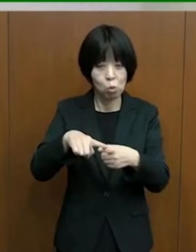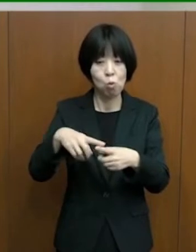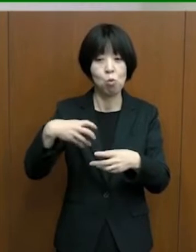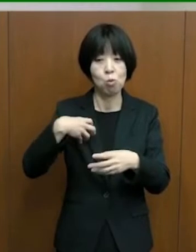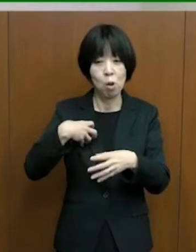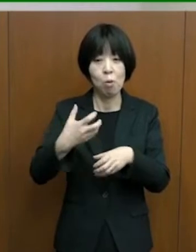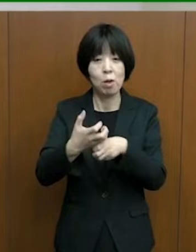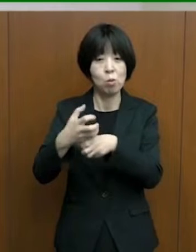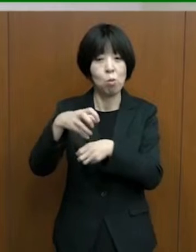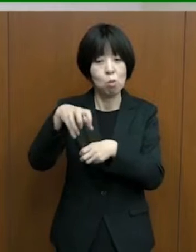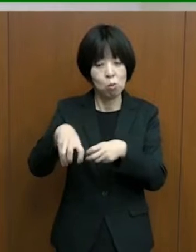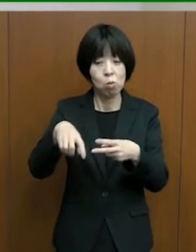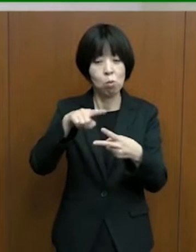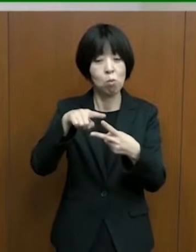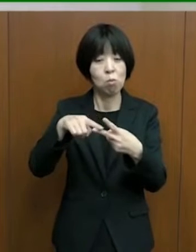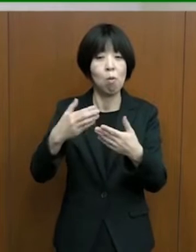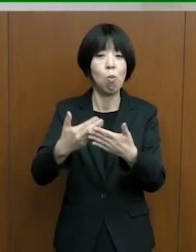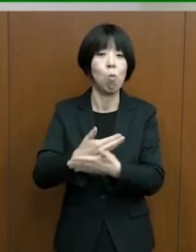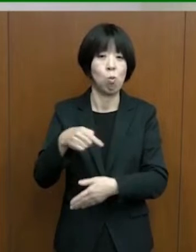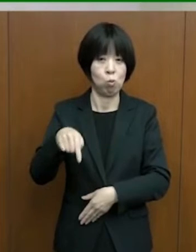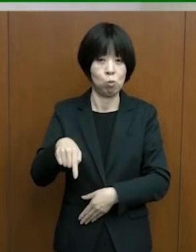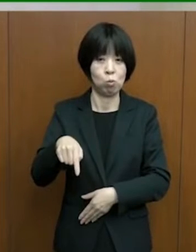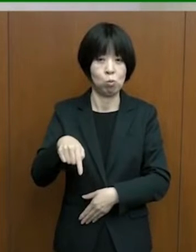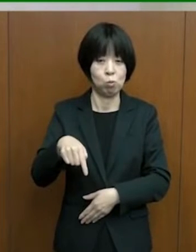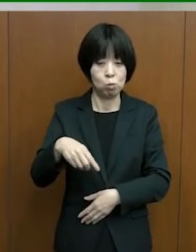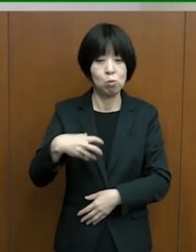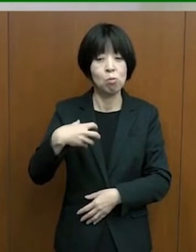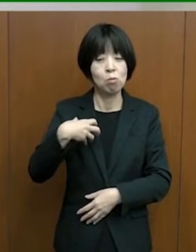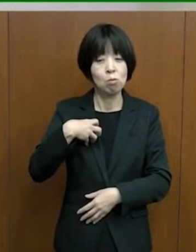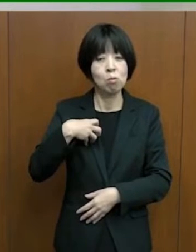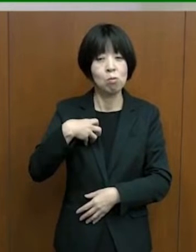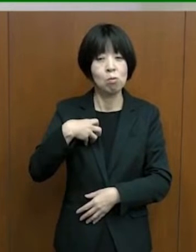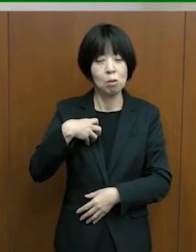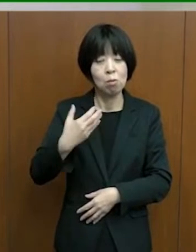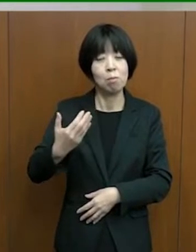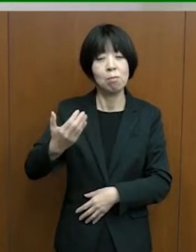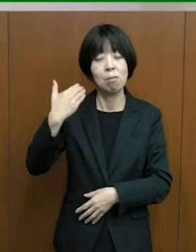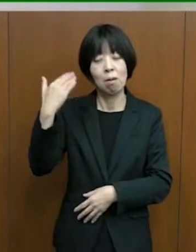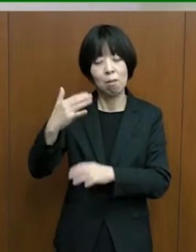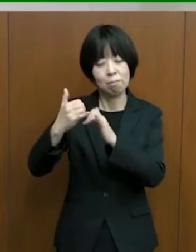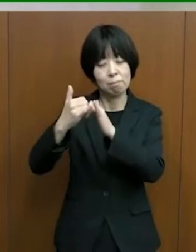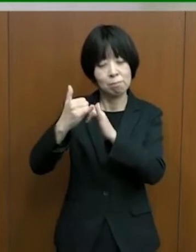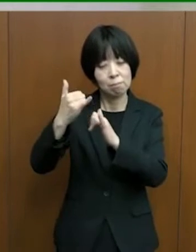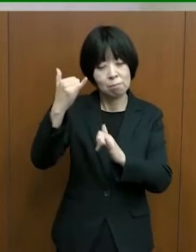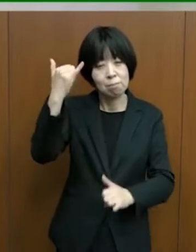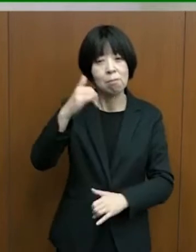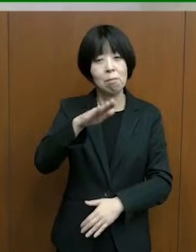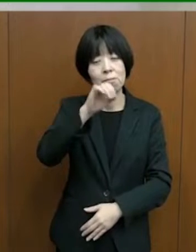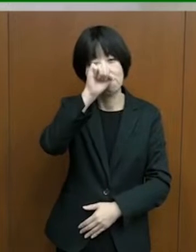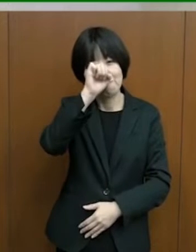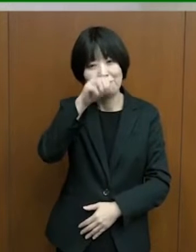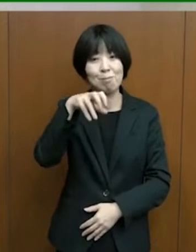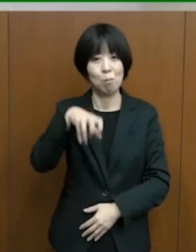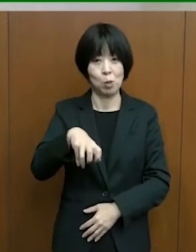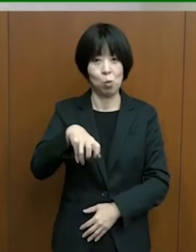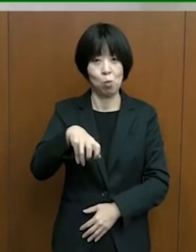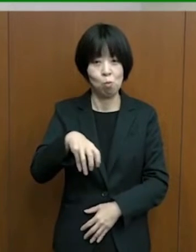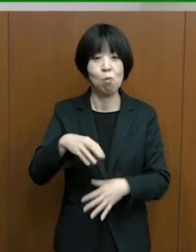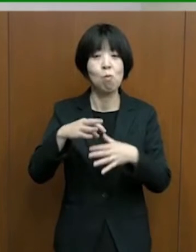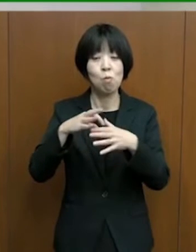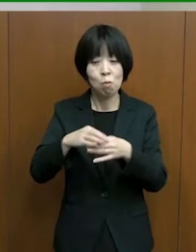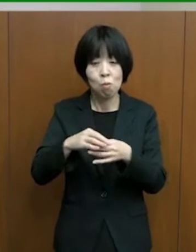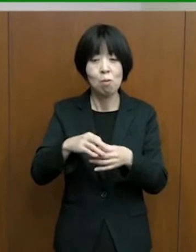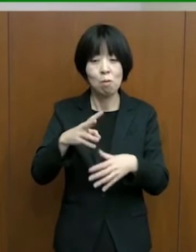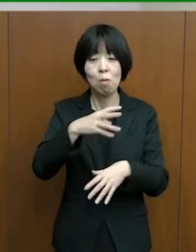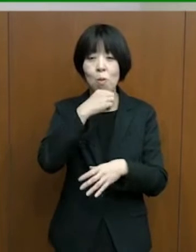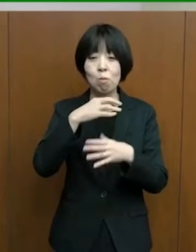や浦和消防署の機能を残し、浦和の古くからの歴史等を踏まえ、